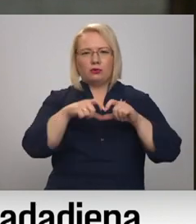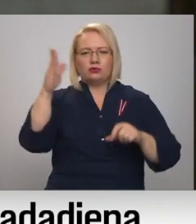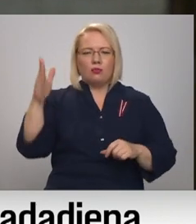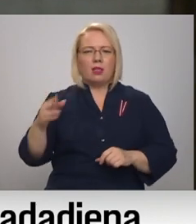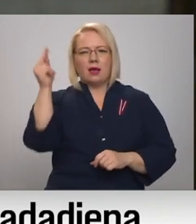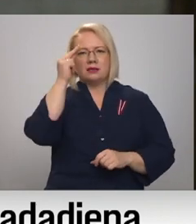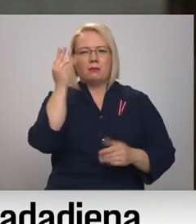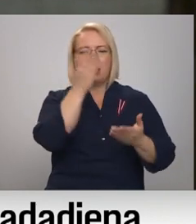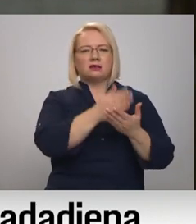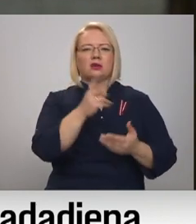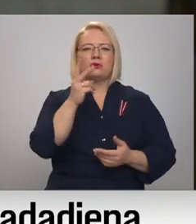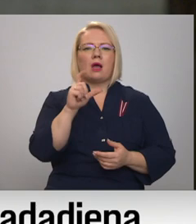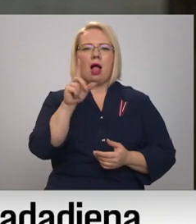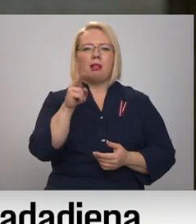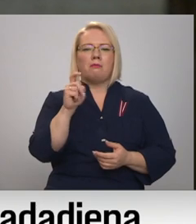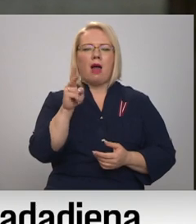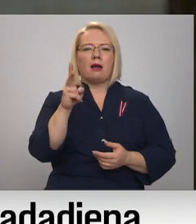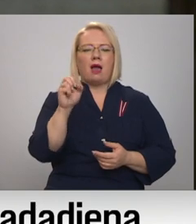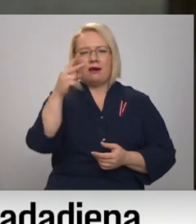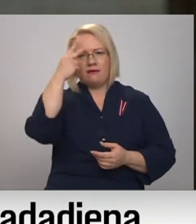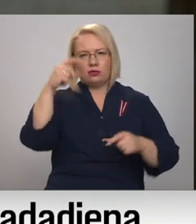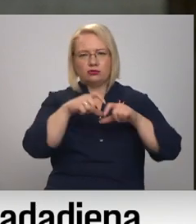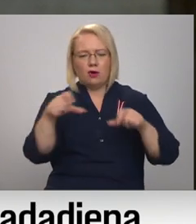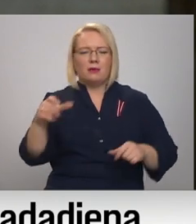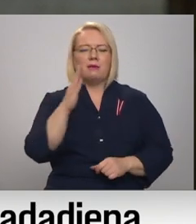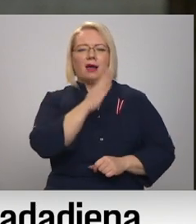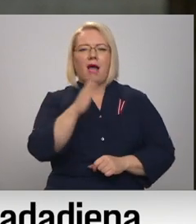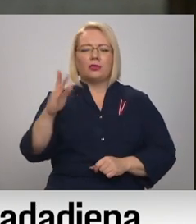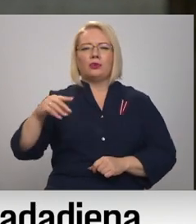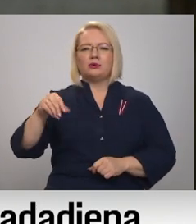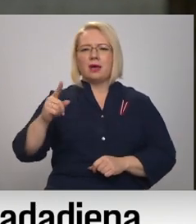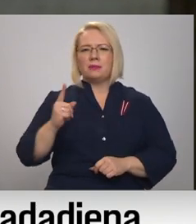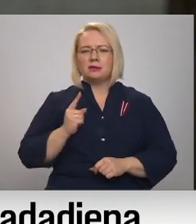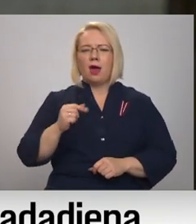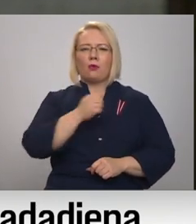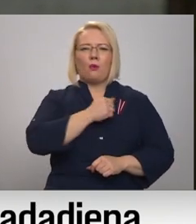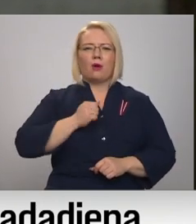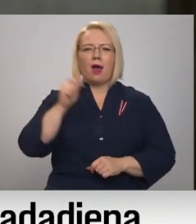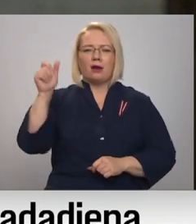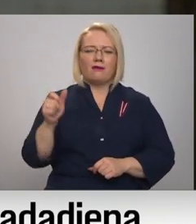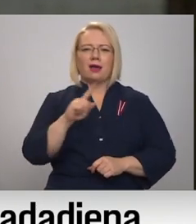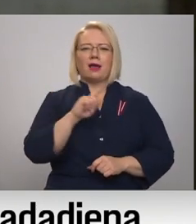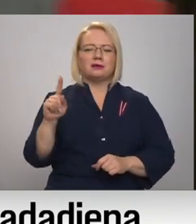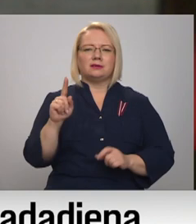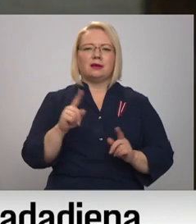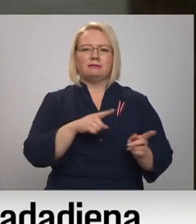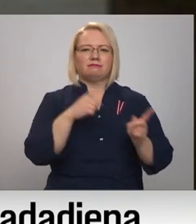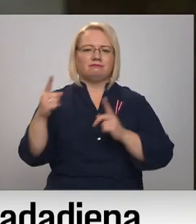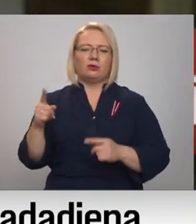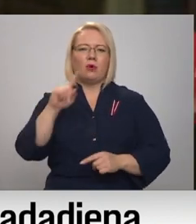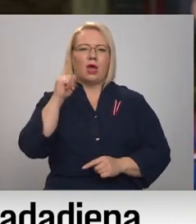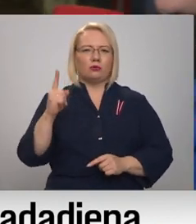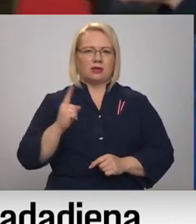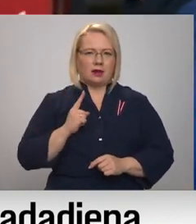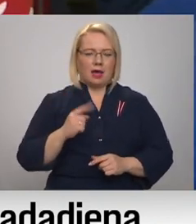vidusskolu, mēs priecājamies par katru bruņoto spēku karavīru vai zemesargu, kurš ir nācis no jaunsargu rindām, protams. Jūs jau